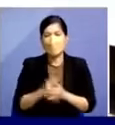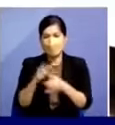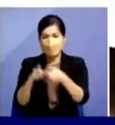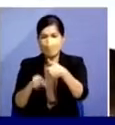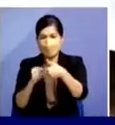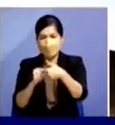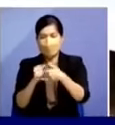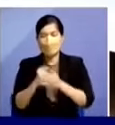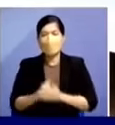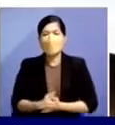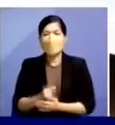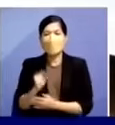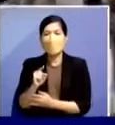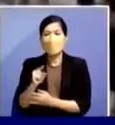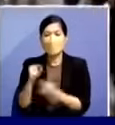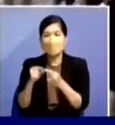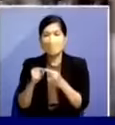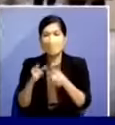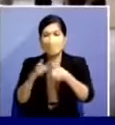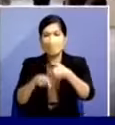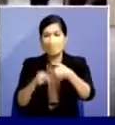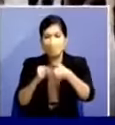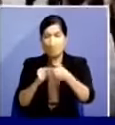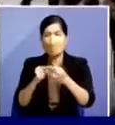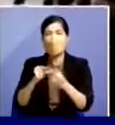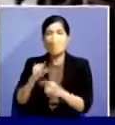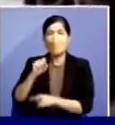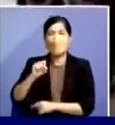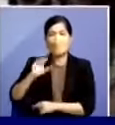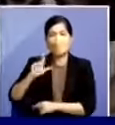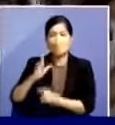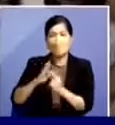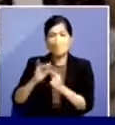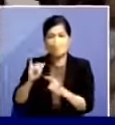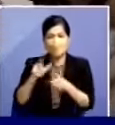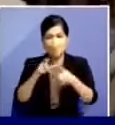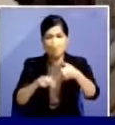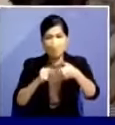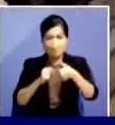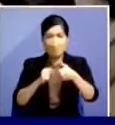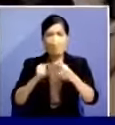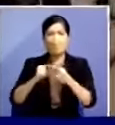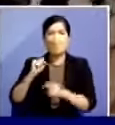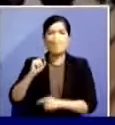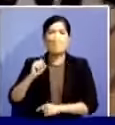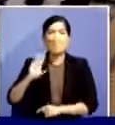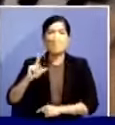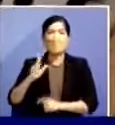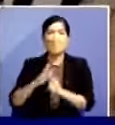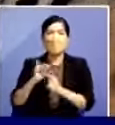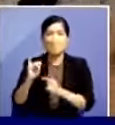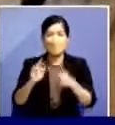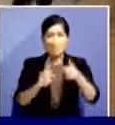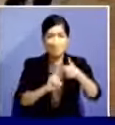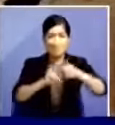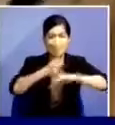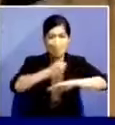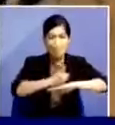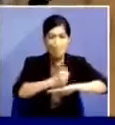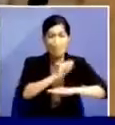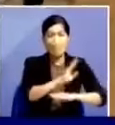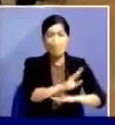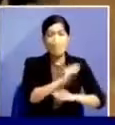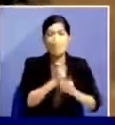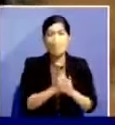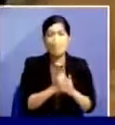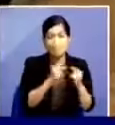ชัยกิจเจริญรุ่งโรจน์นายวรานนท์ยิ้มมงคลและนายศักดิ์ชัยโชติมานนท์รองผู้ว่าราชการจังหวัดตากปลัดจังหวัด